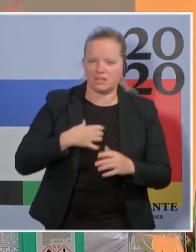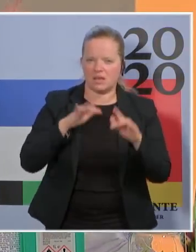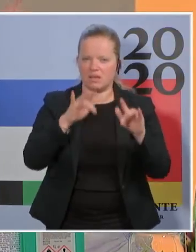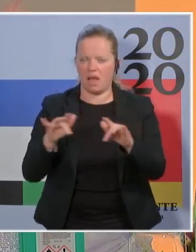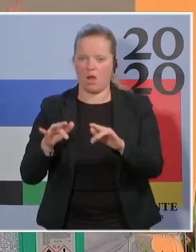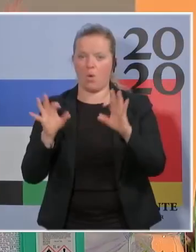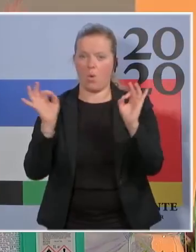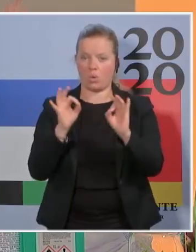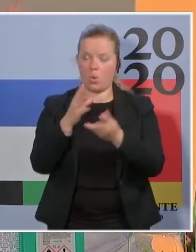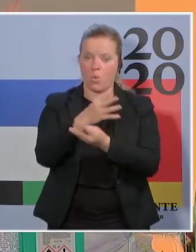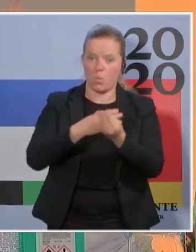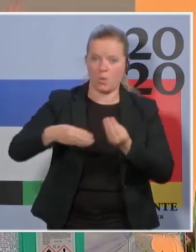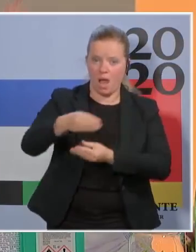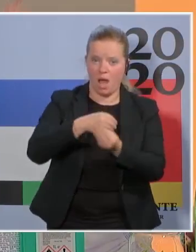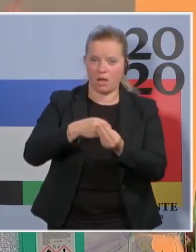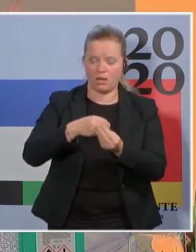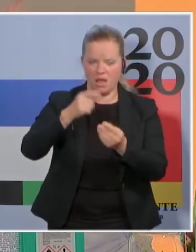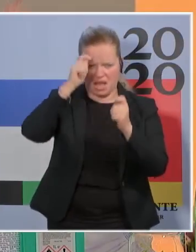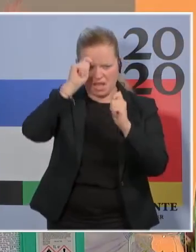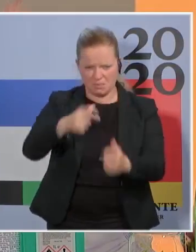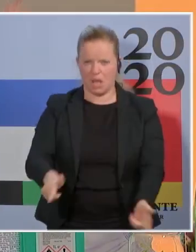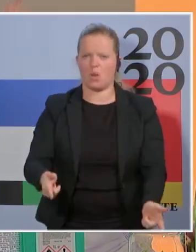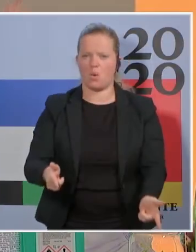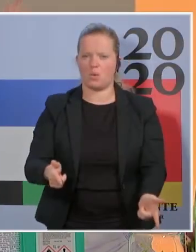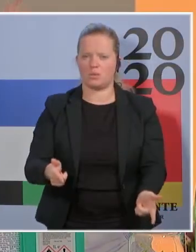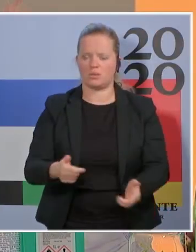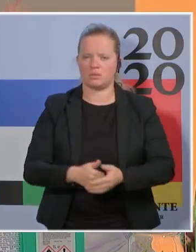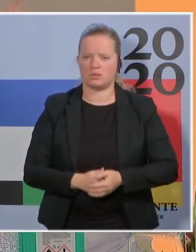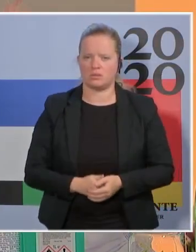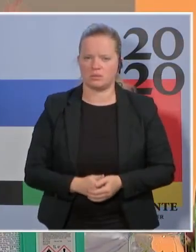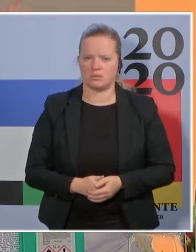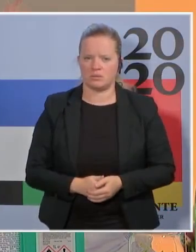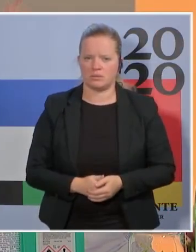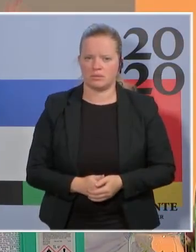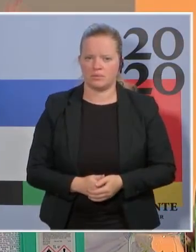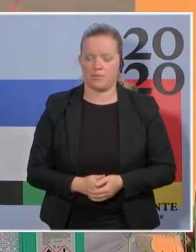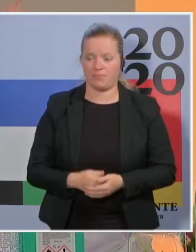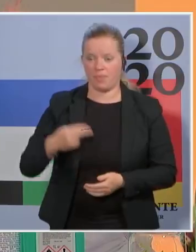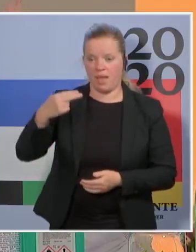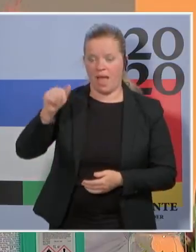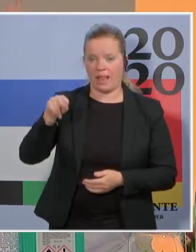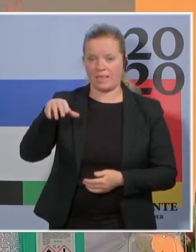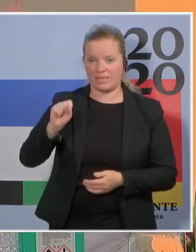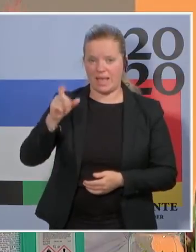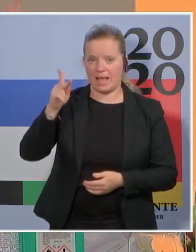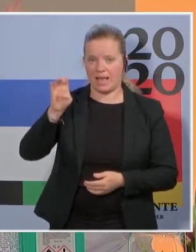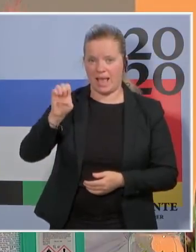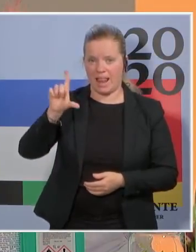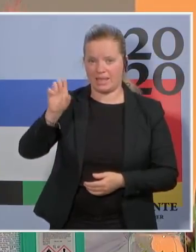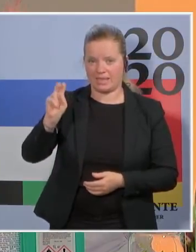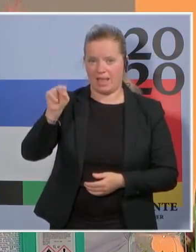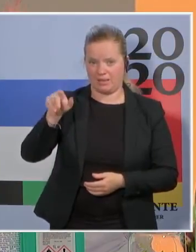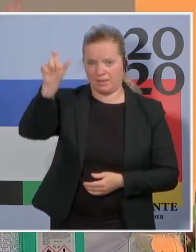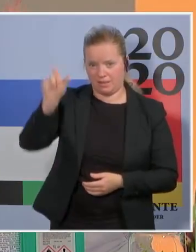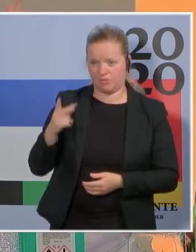der Umgang, der respektlos wirkt. Nehmen wir bei Hans Kelsen das